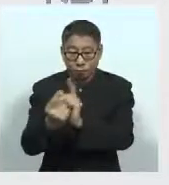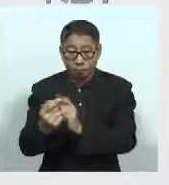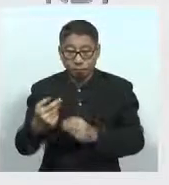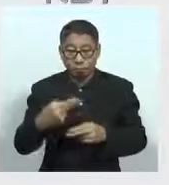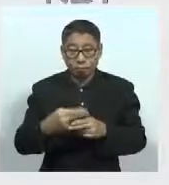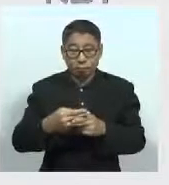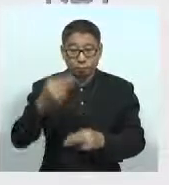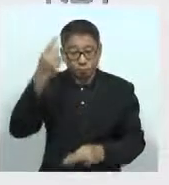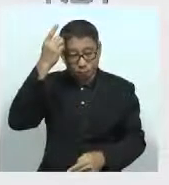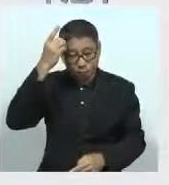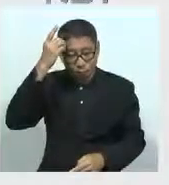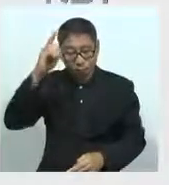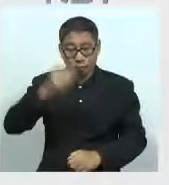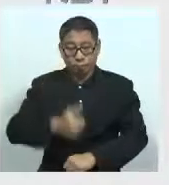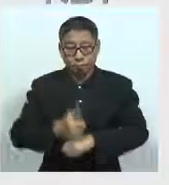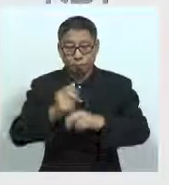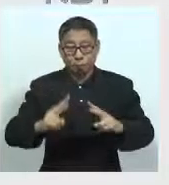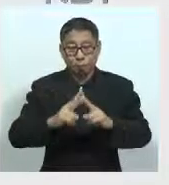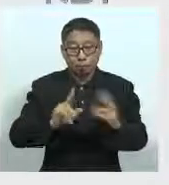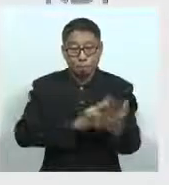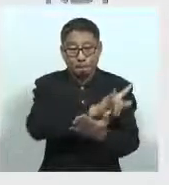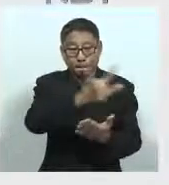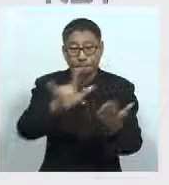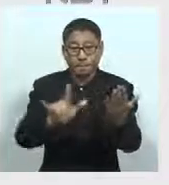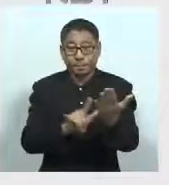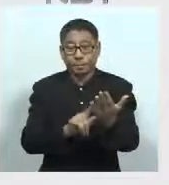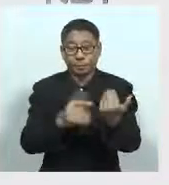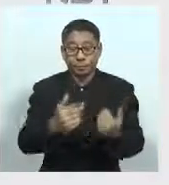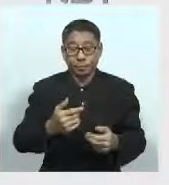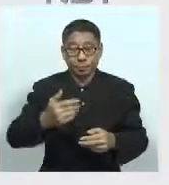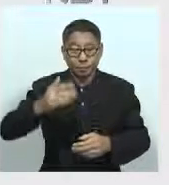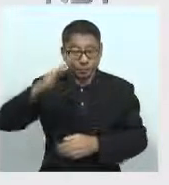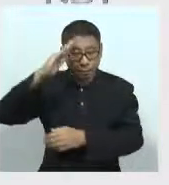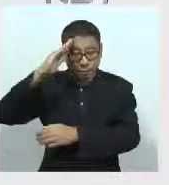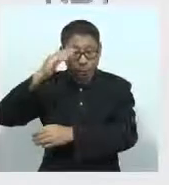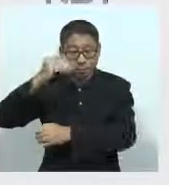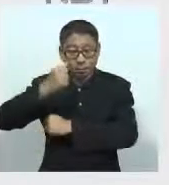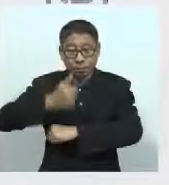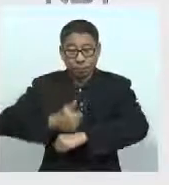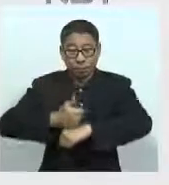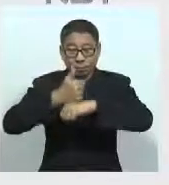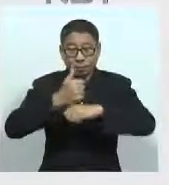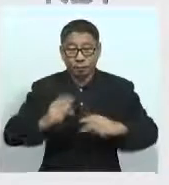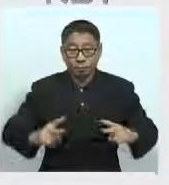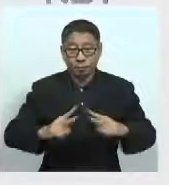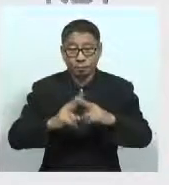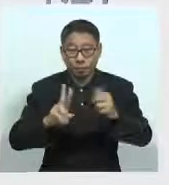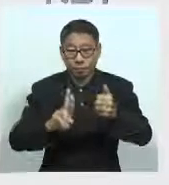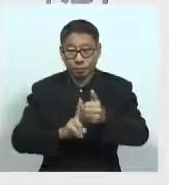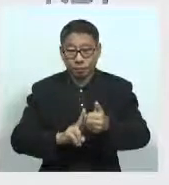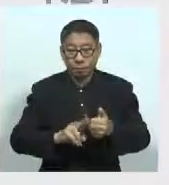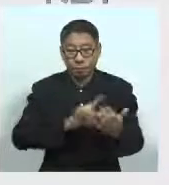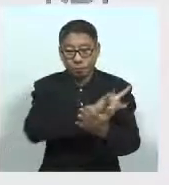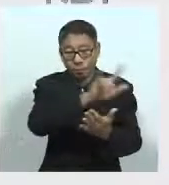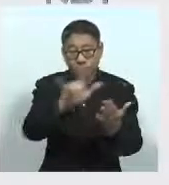ายดอนปรมัตถ์วินัยรัฐมนตรีว่าการกระทรวงการต่างประเทศพลเอกชัยชาญช้างมงคลรัฐมนตรีช่วยว่าการกระทรวงการ